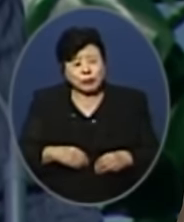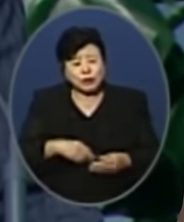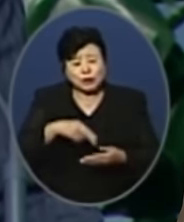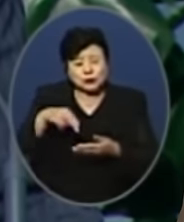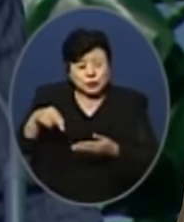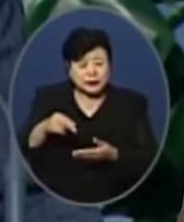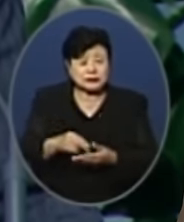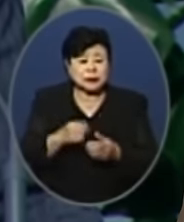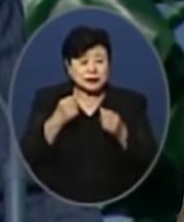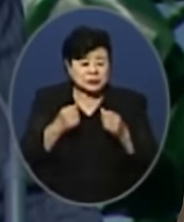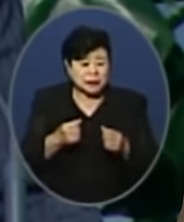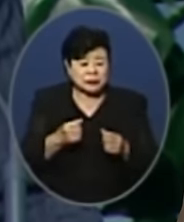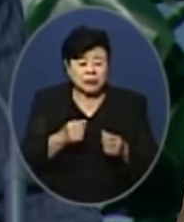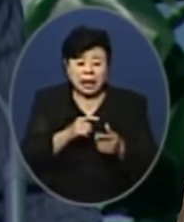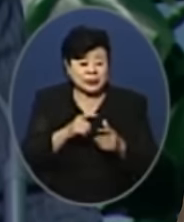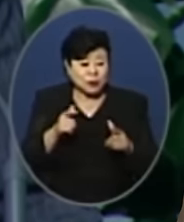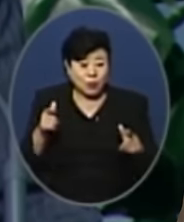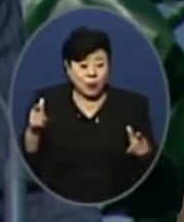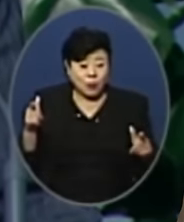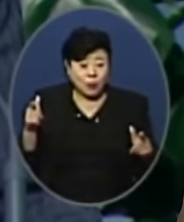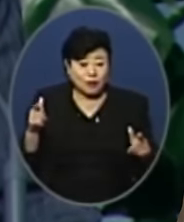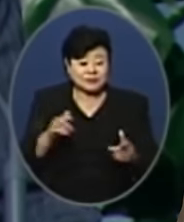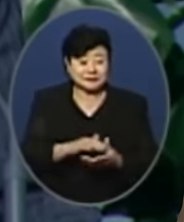소외된 삶을 사는 것이 아닙니다.